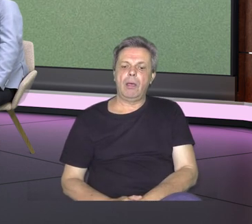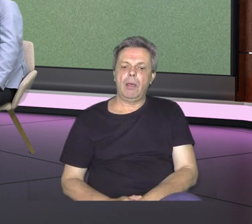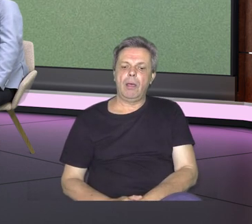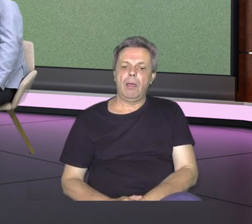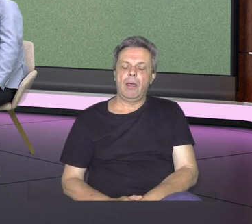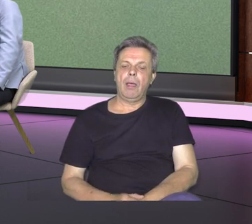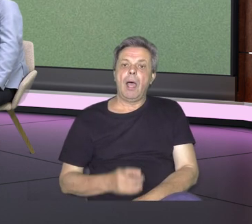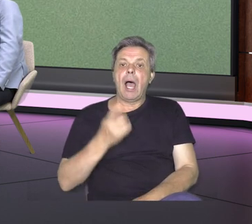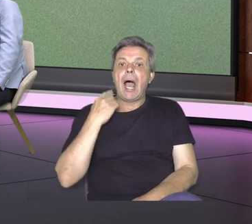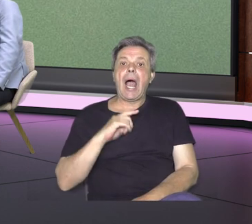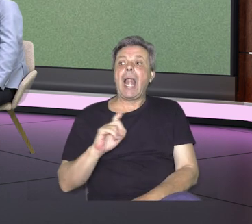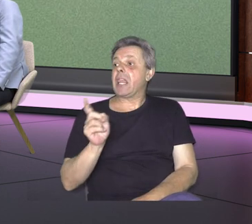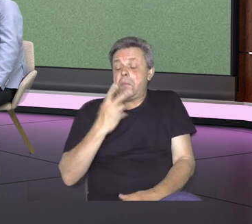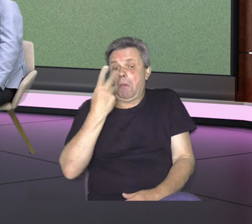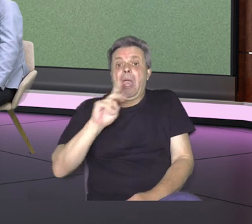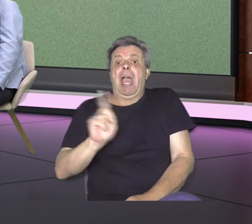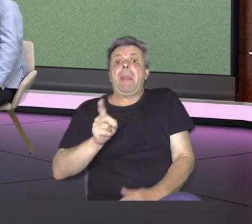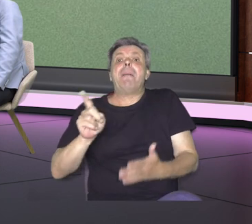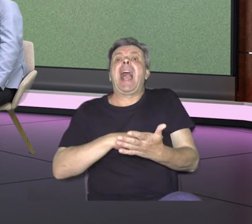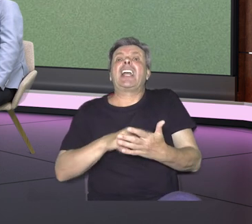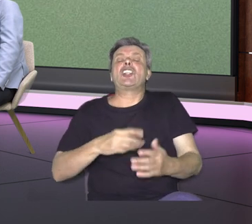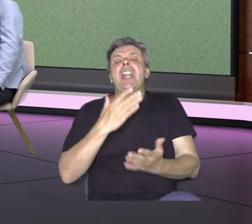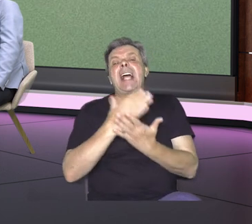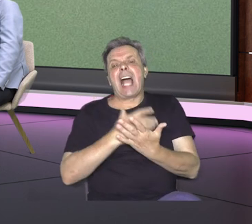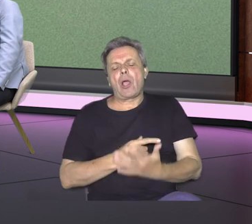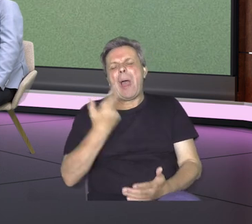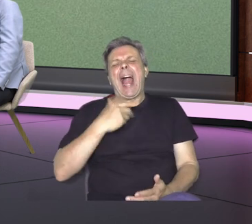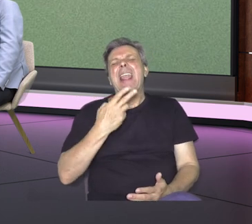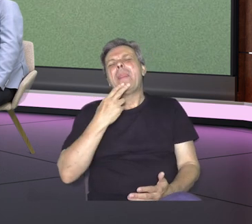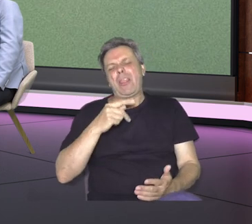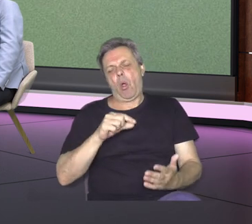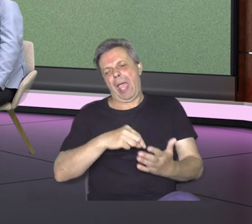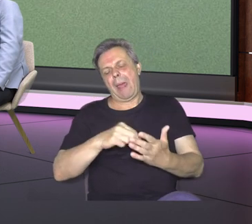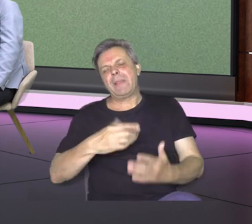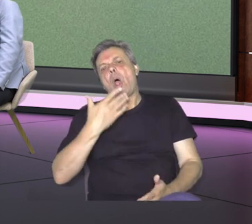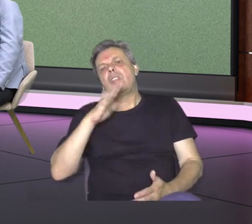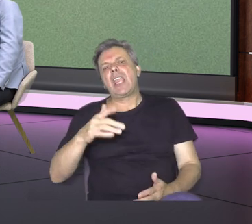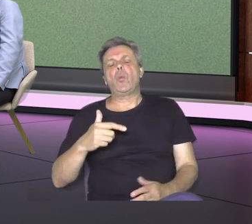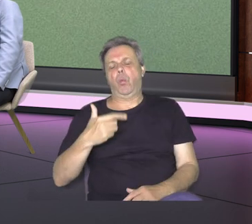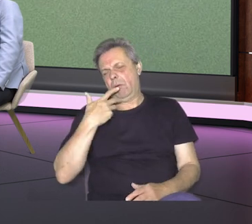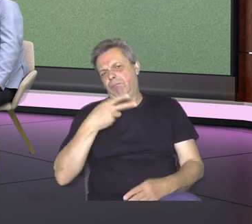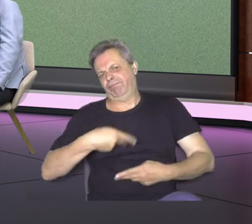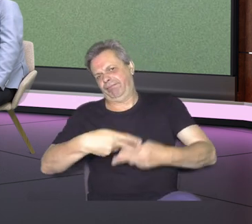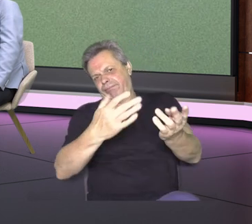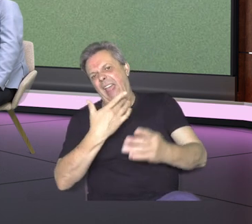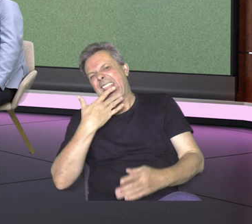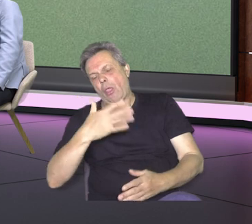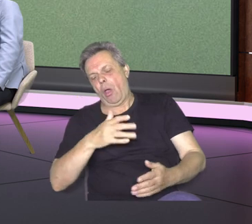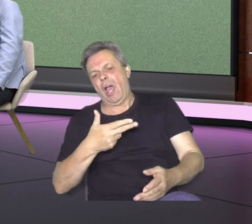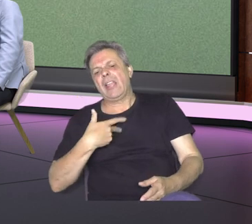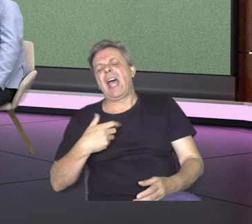ali nigdje nema kršenja zakona. Ali neko je napisao Titu